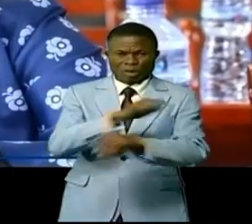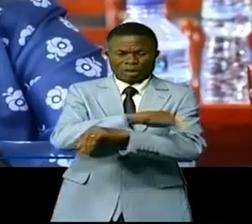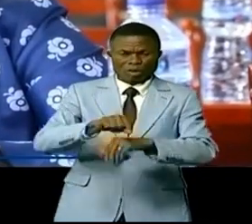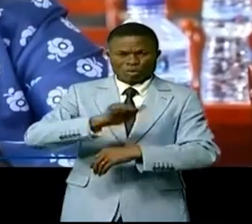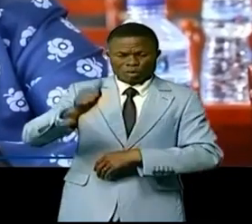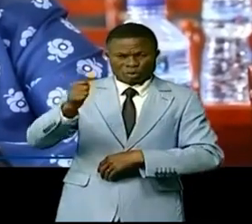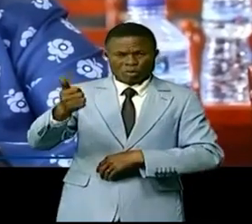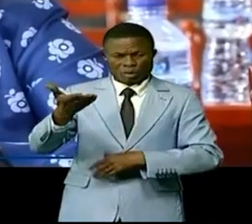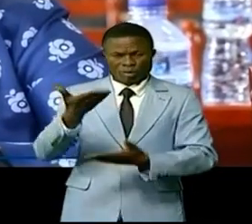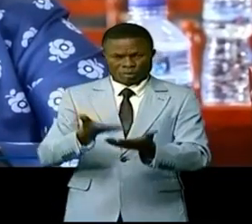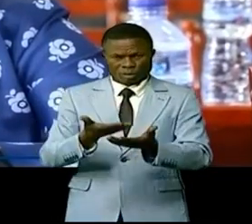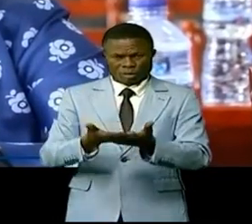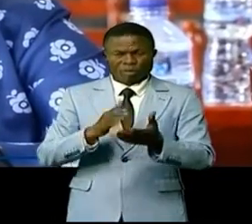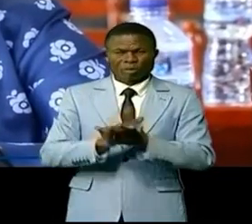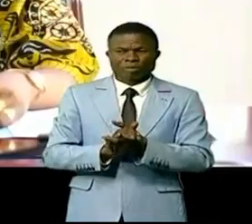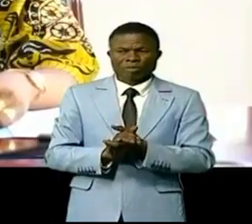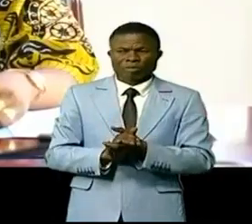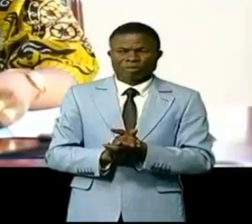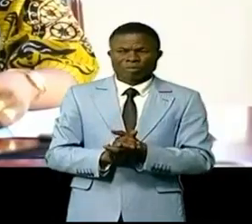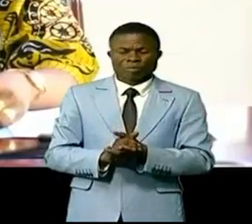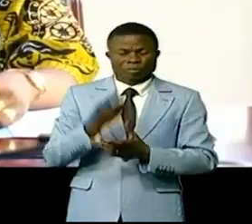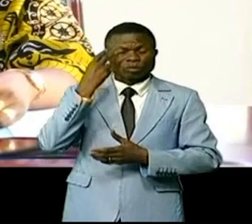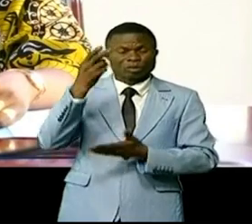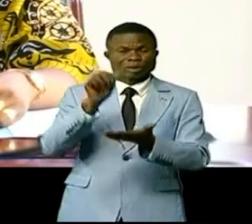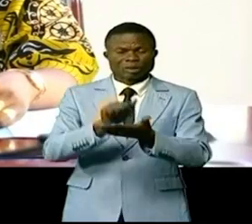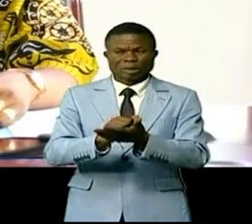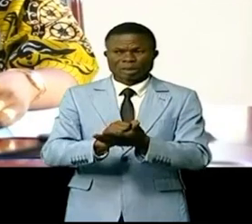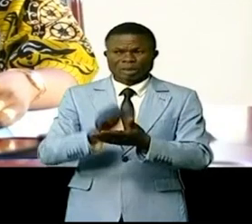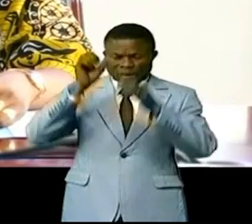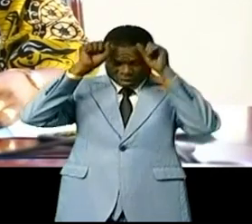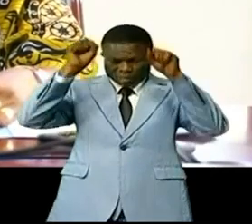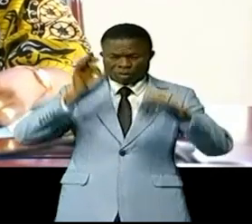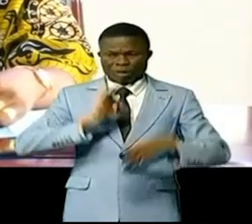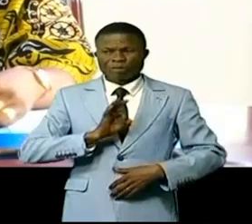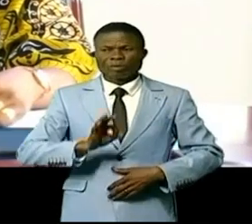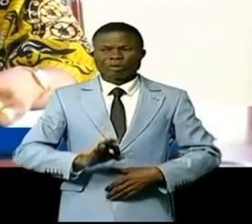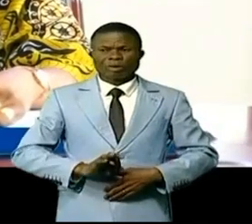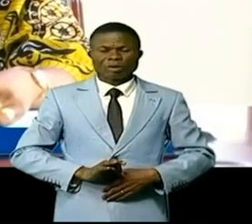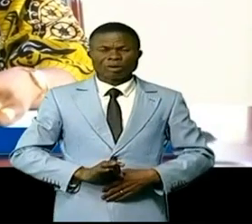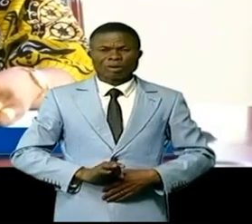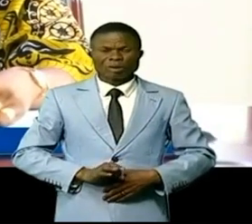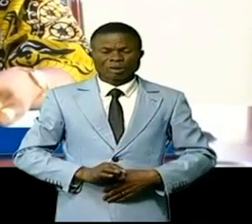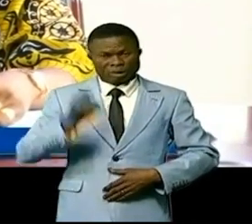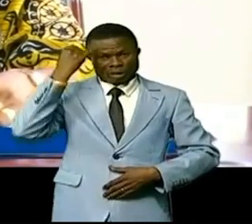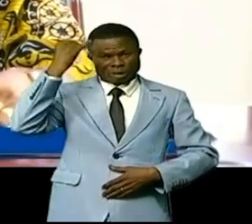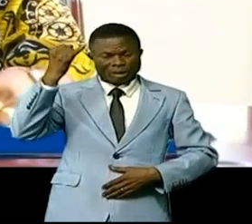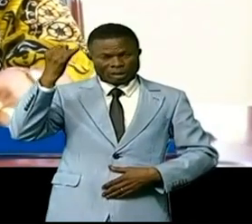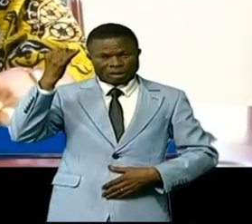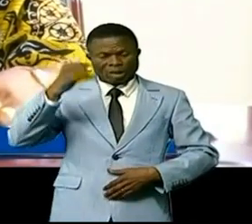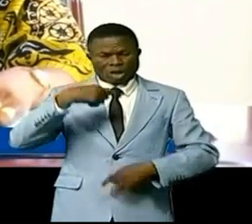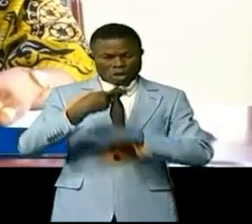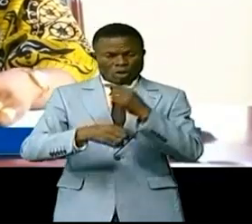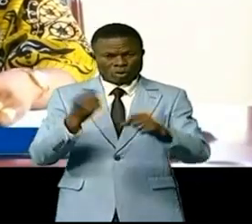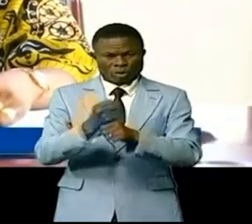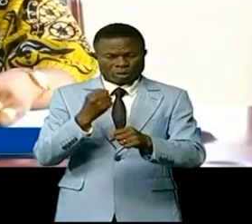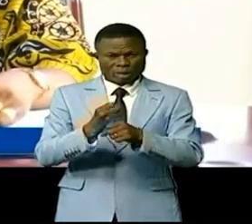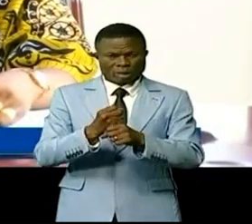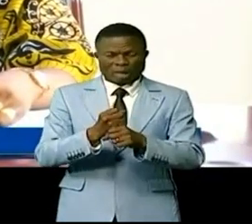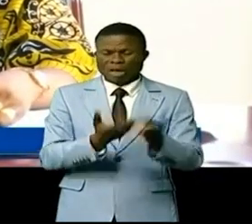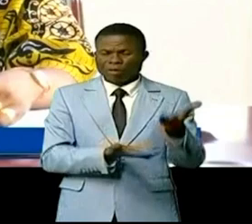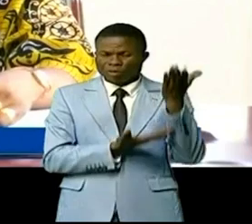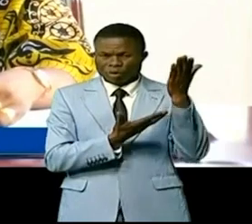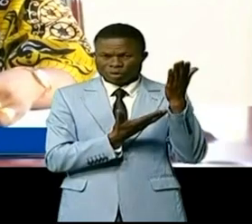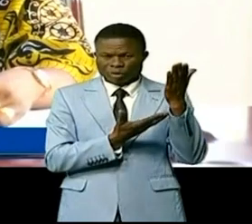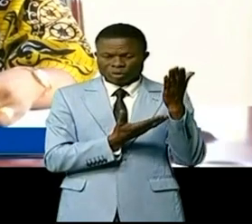La traduction en acte de cette vision du chef de l'État dans le cadre de la promotion du travail décent, la